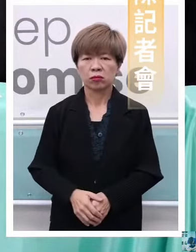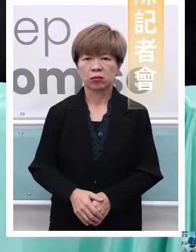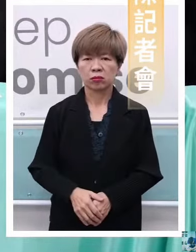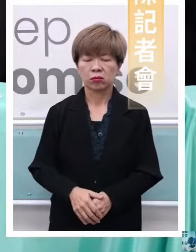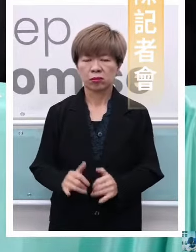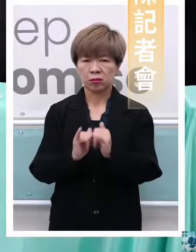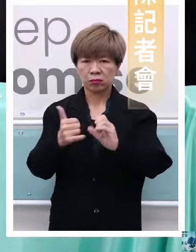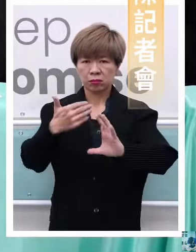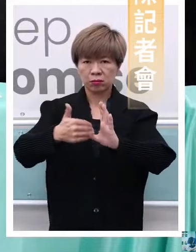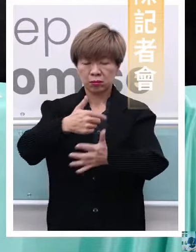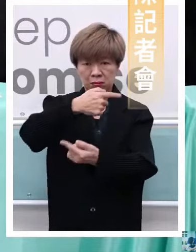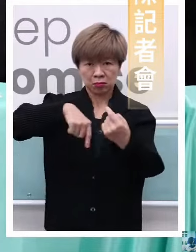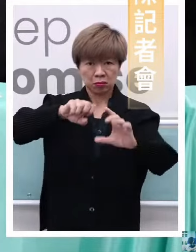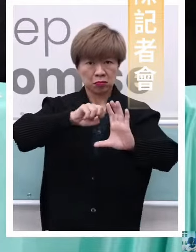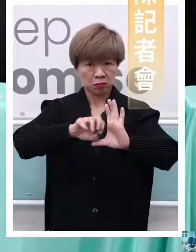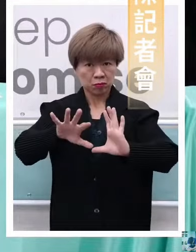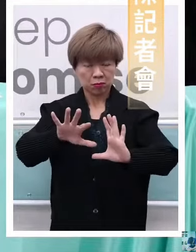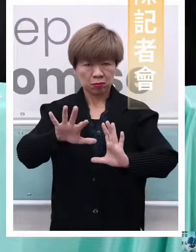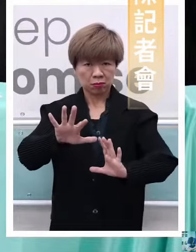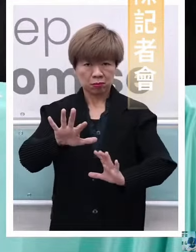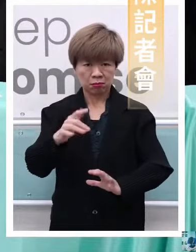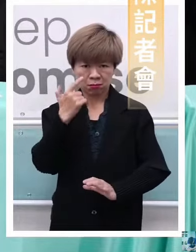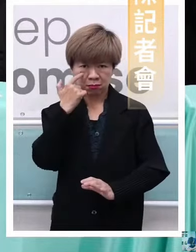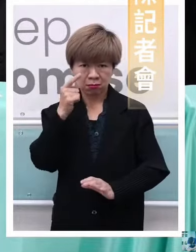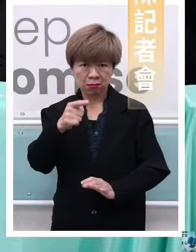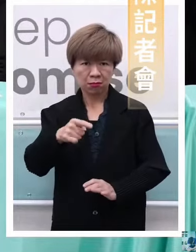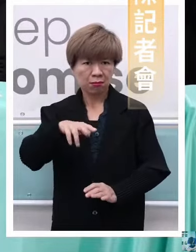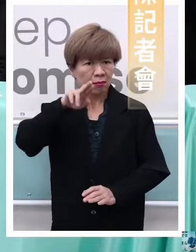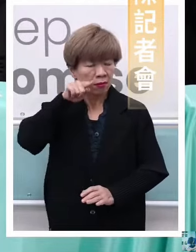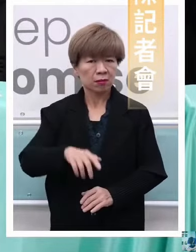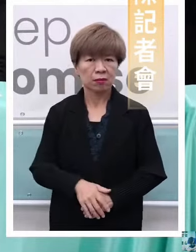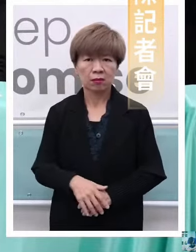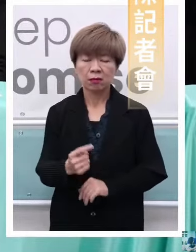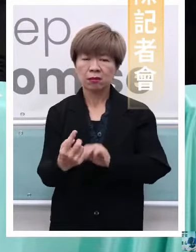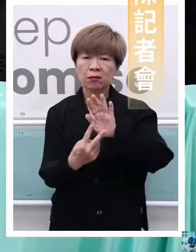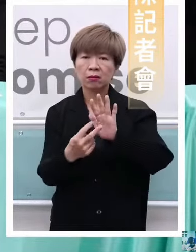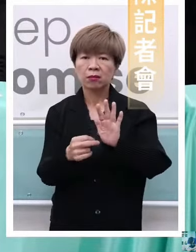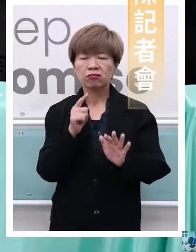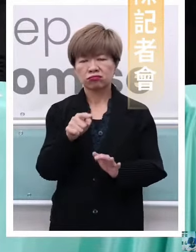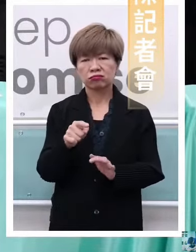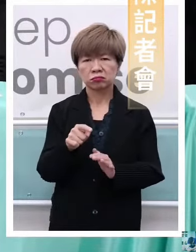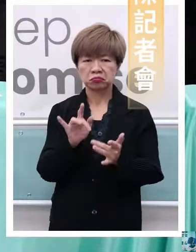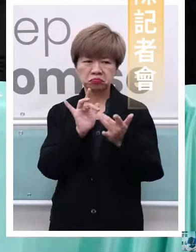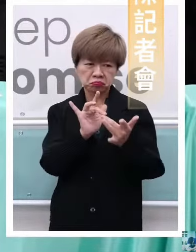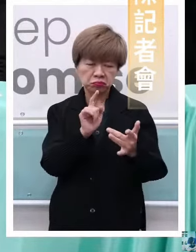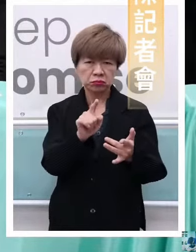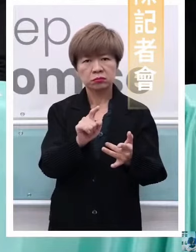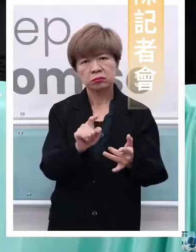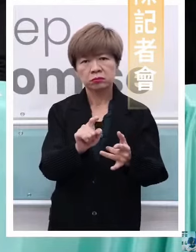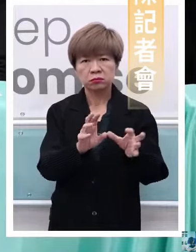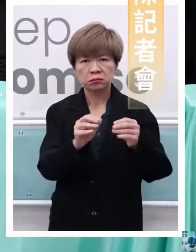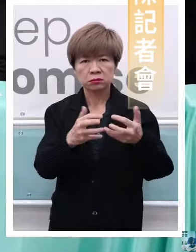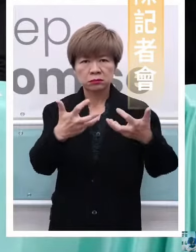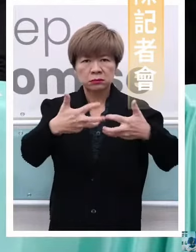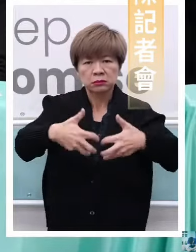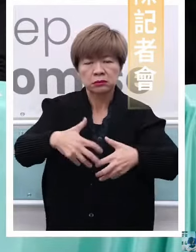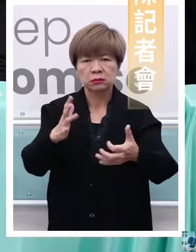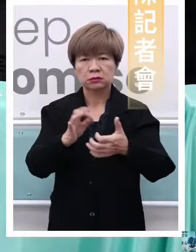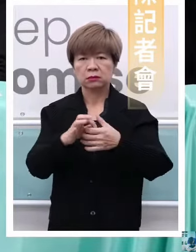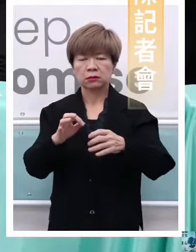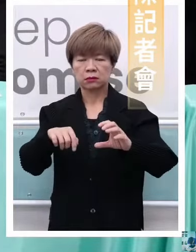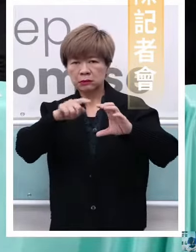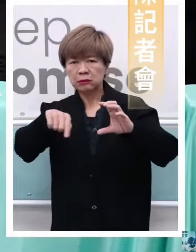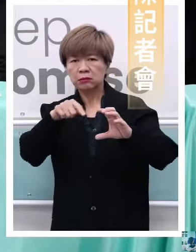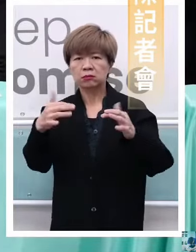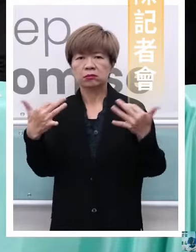事在转播的时候明显的瑕疵，无论你们解释是转播的讯号问题或者是封包所谓的问题，我